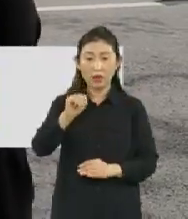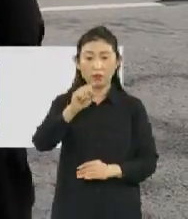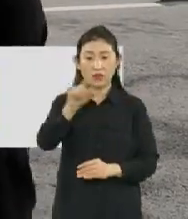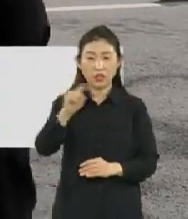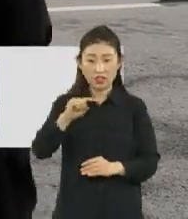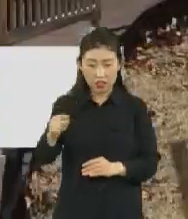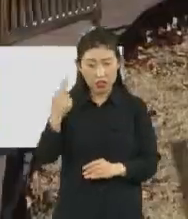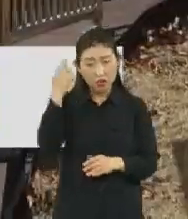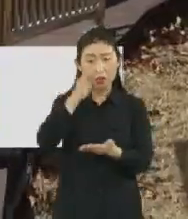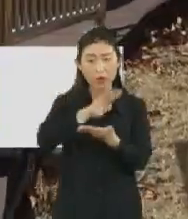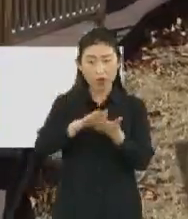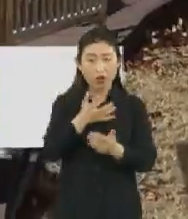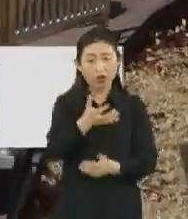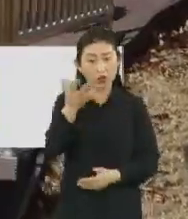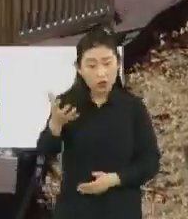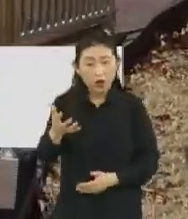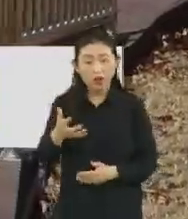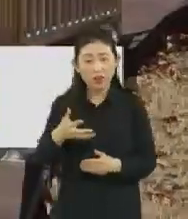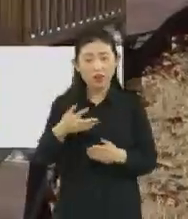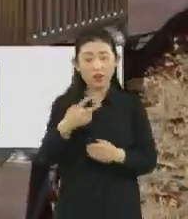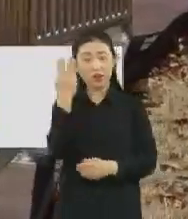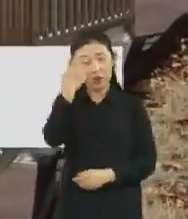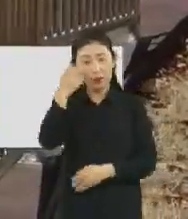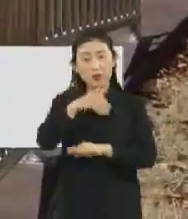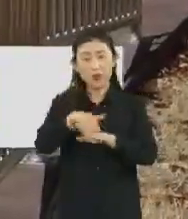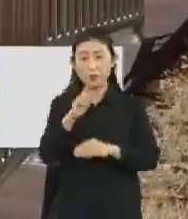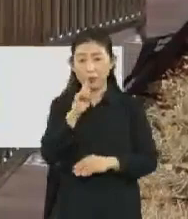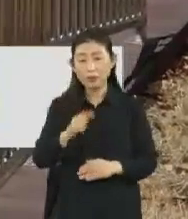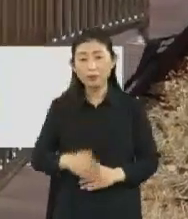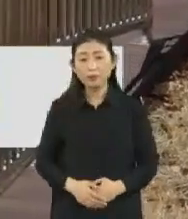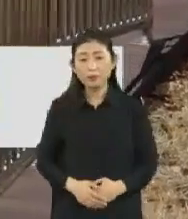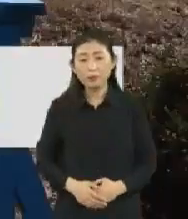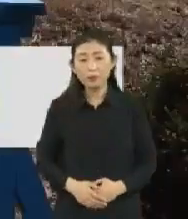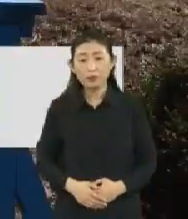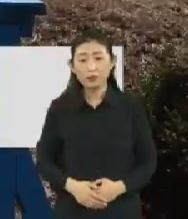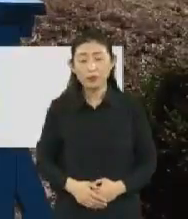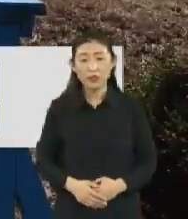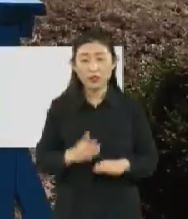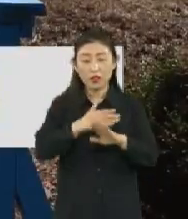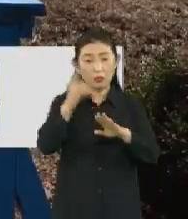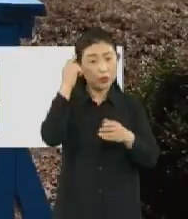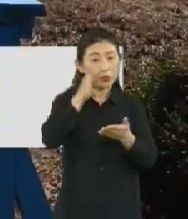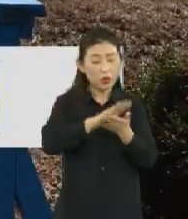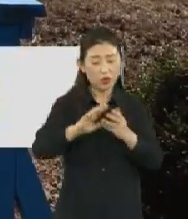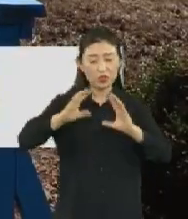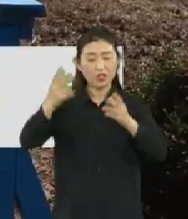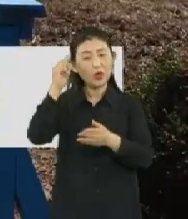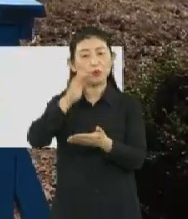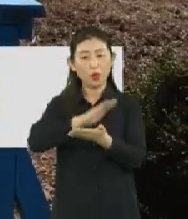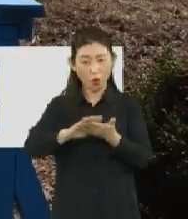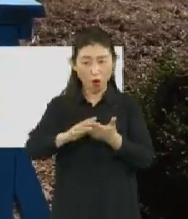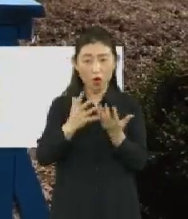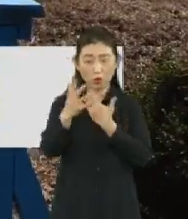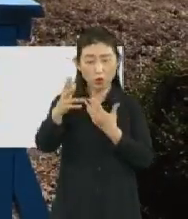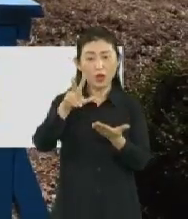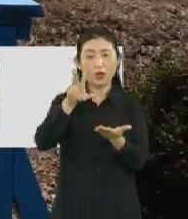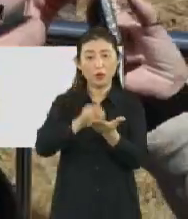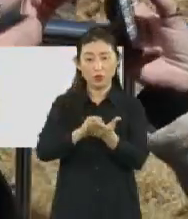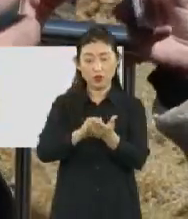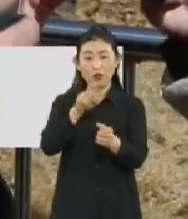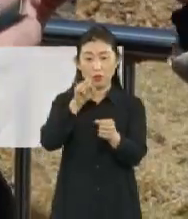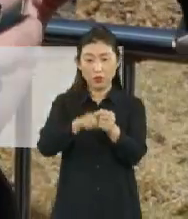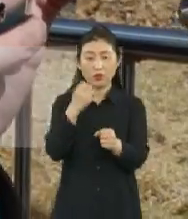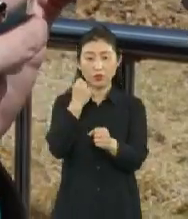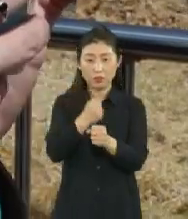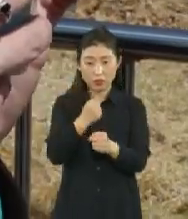평화 투어 진행을 적극적으로 검토하겠다고 말했습니다. 대전시는 남북평화, 세계평화를 이번 총회의 주요 의제로